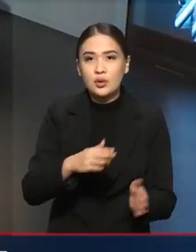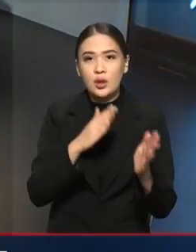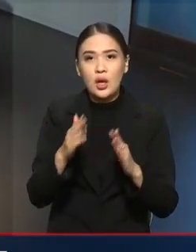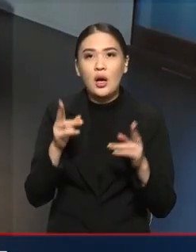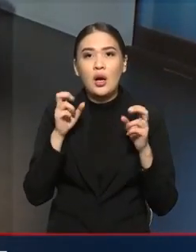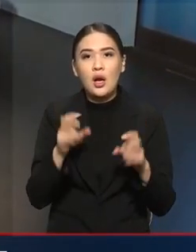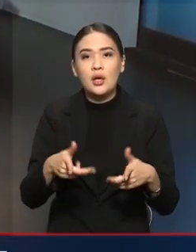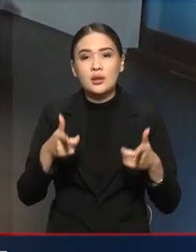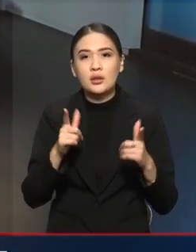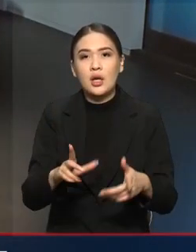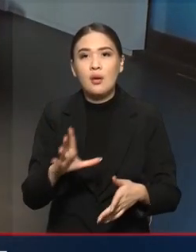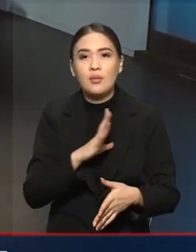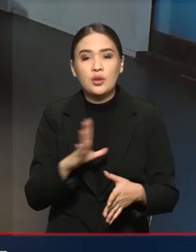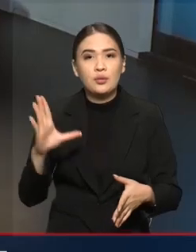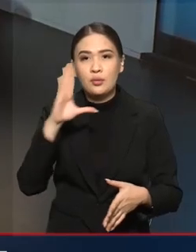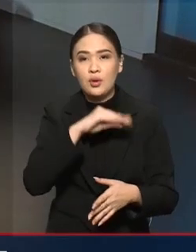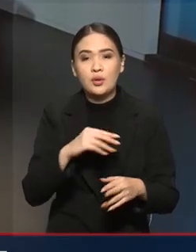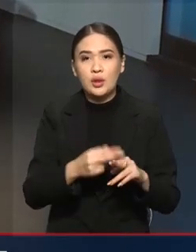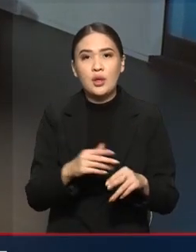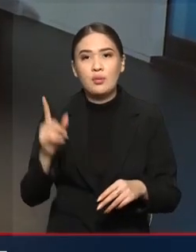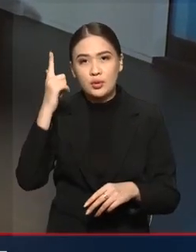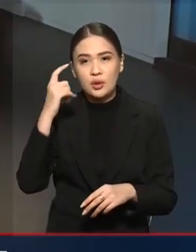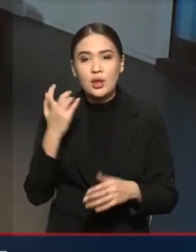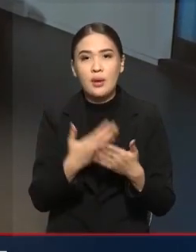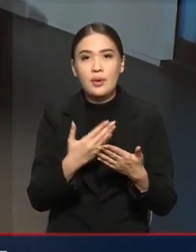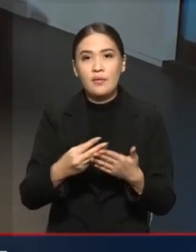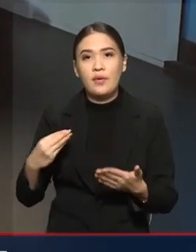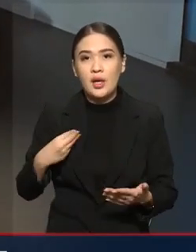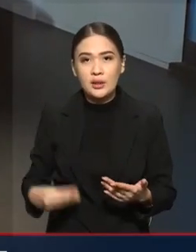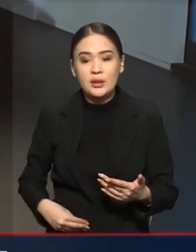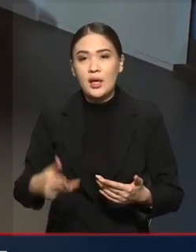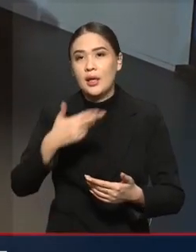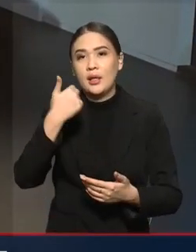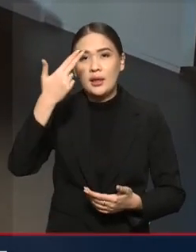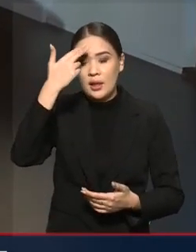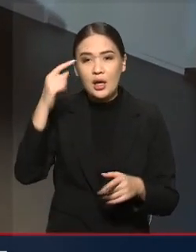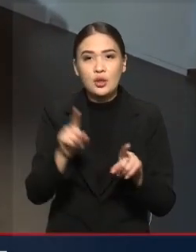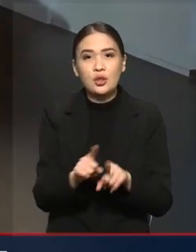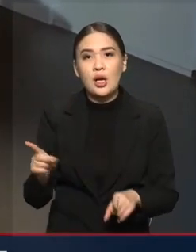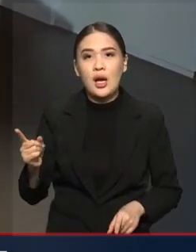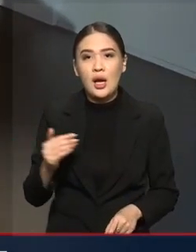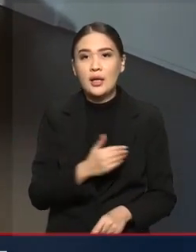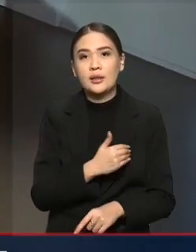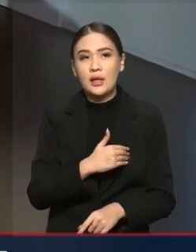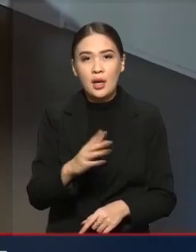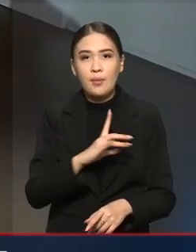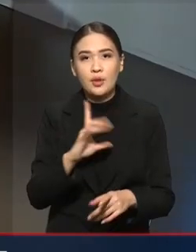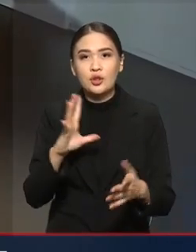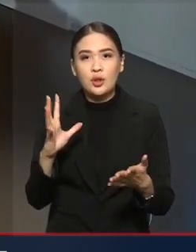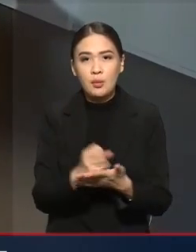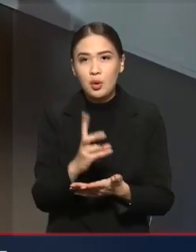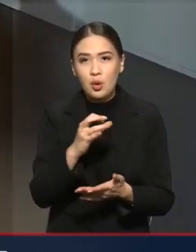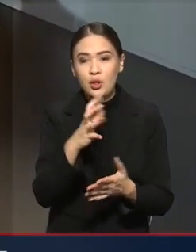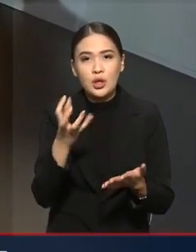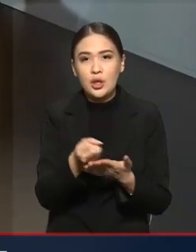этого соглашения удалось достичь потому что я знаю что например Франция и Италия тоже хотели этого достичь Но им это не удалось